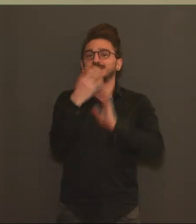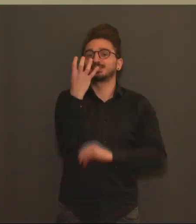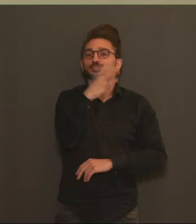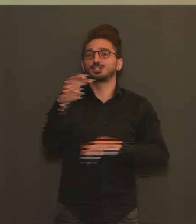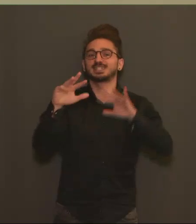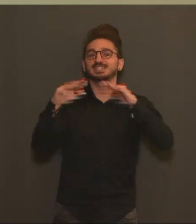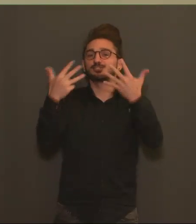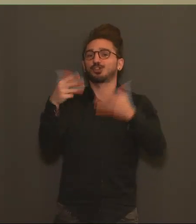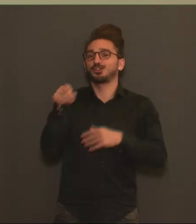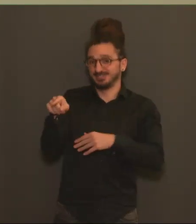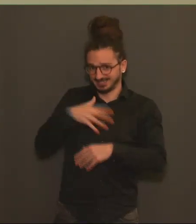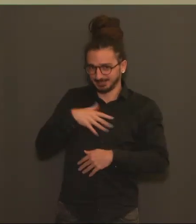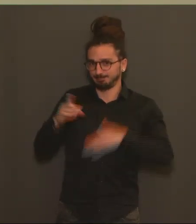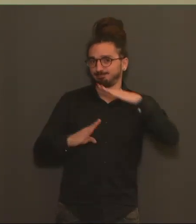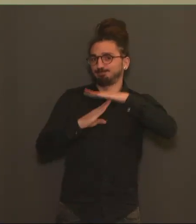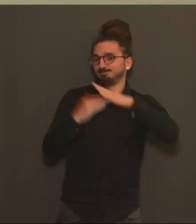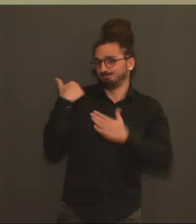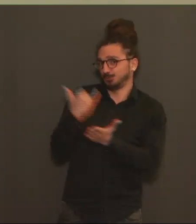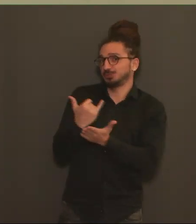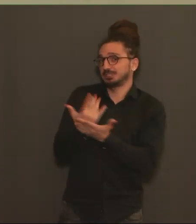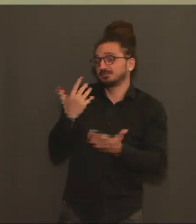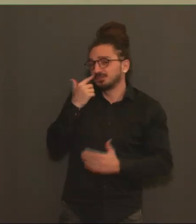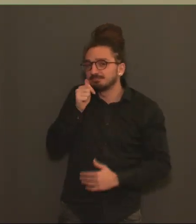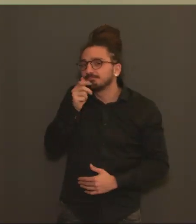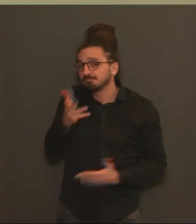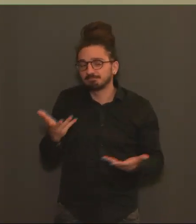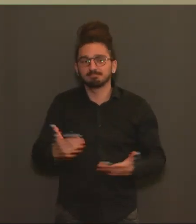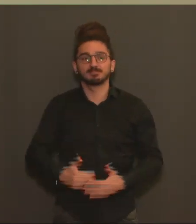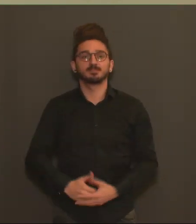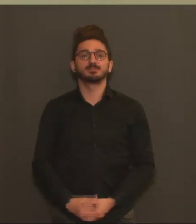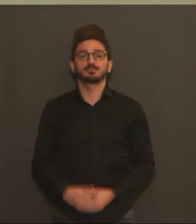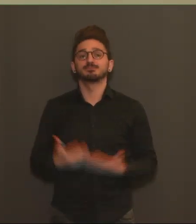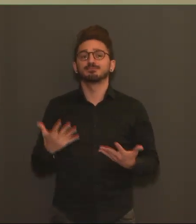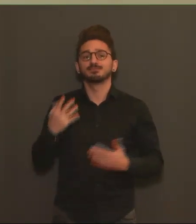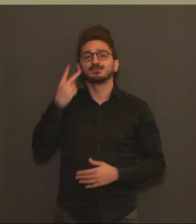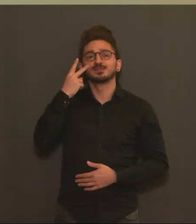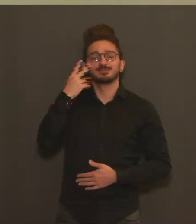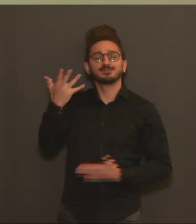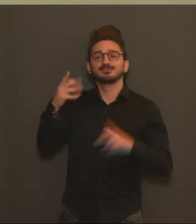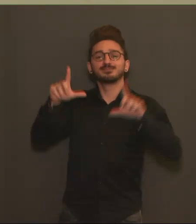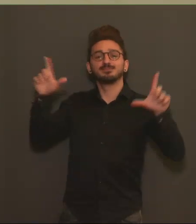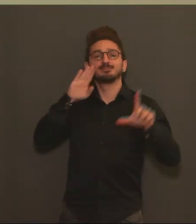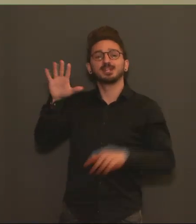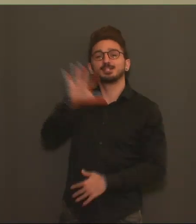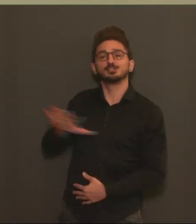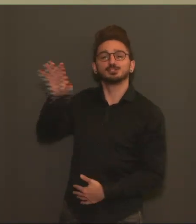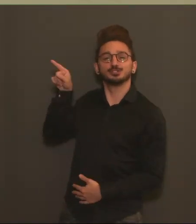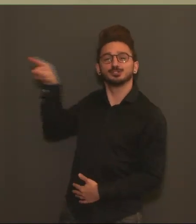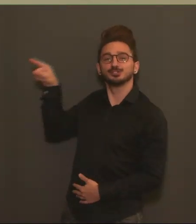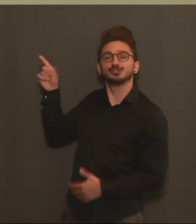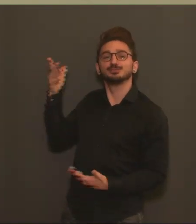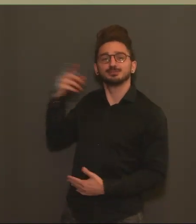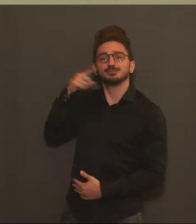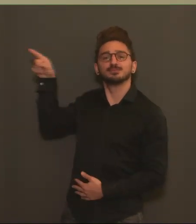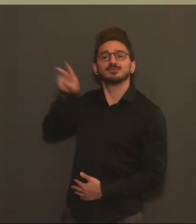s'intéresse à la carte de la Belgique, vous voyez qu'au niveau de la Flandre, on observe cette diminution partout, sauf une discrète augmentation